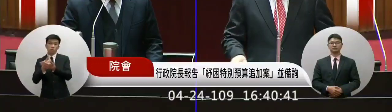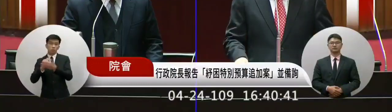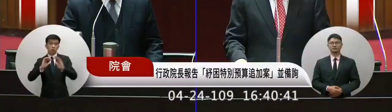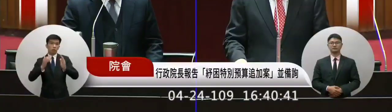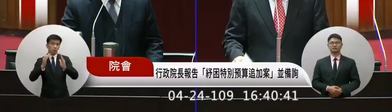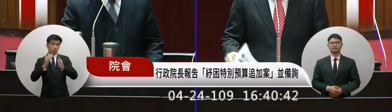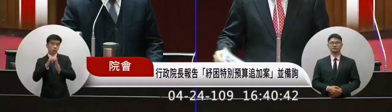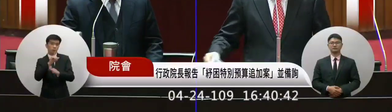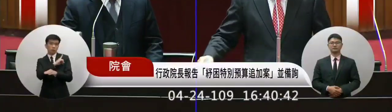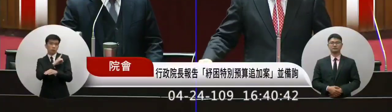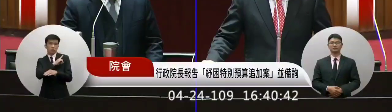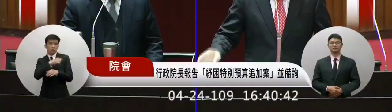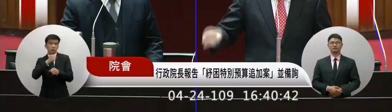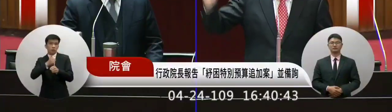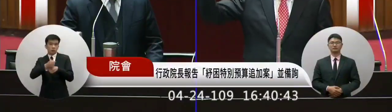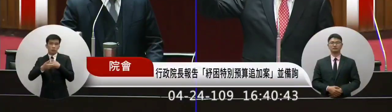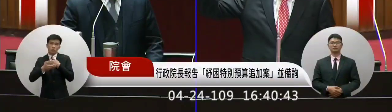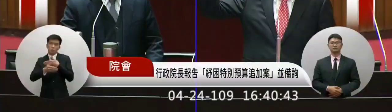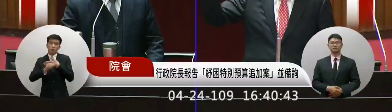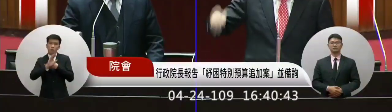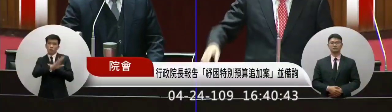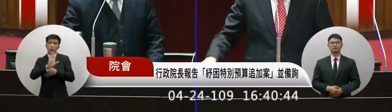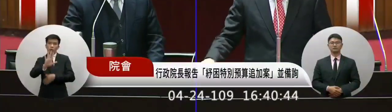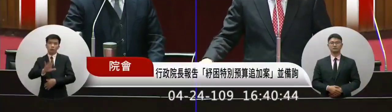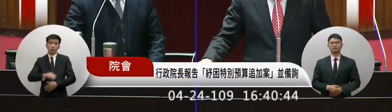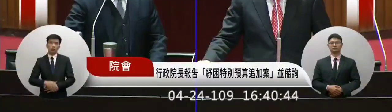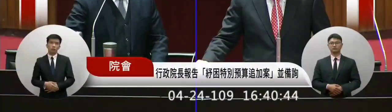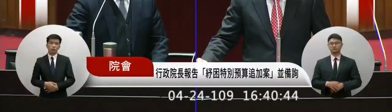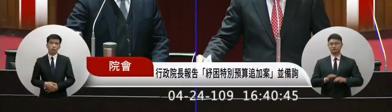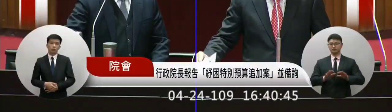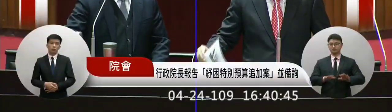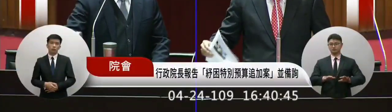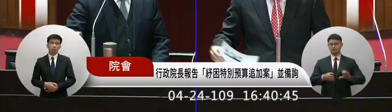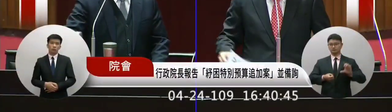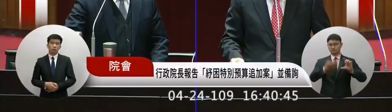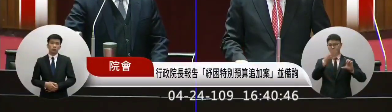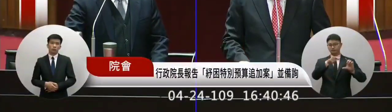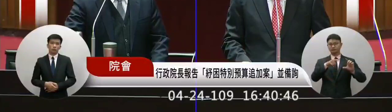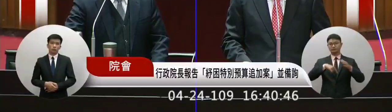的程序。 那个请看一下哈，院长，